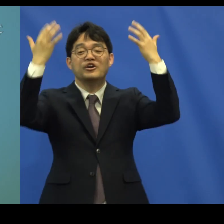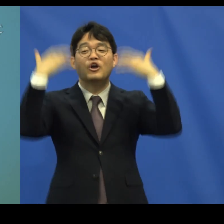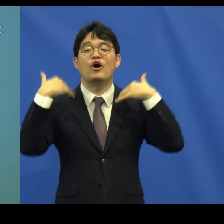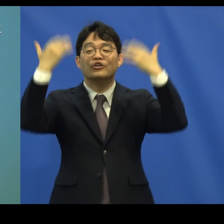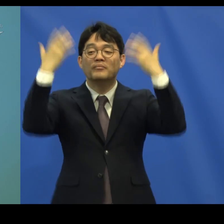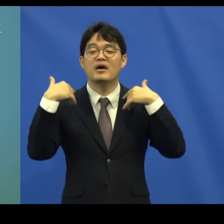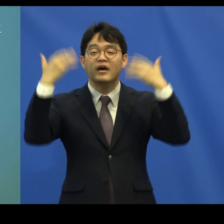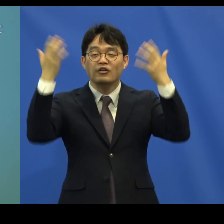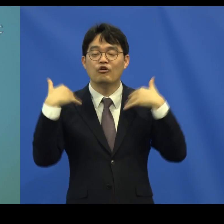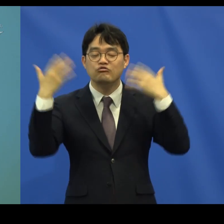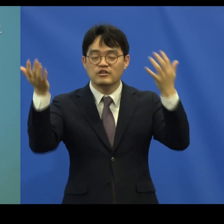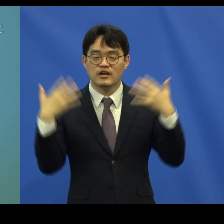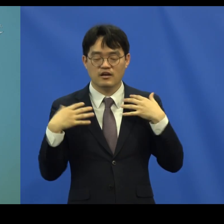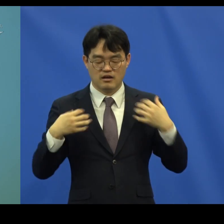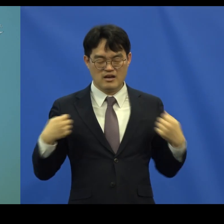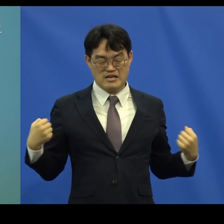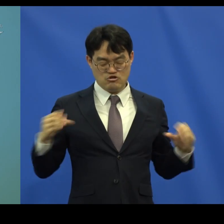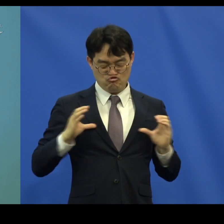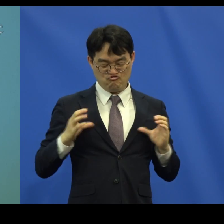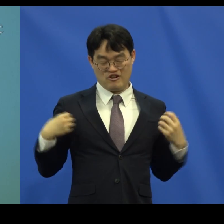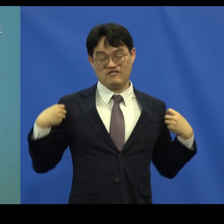끼고 인도를 하고 있습니다.